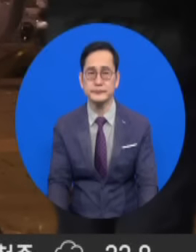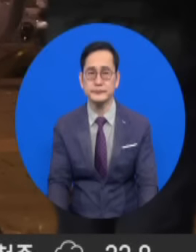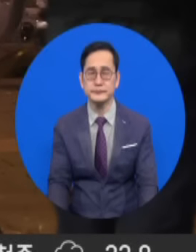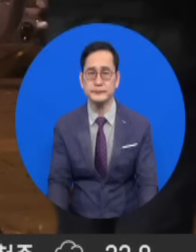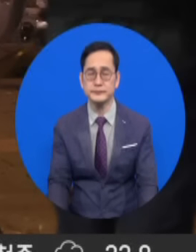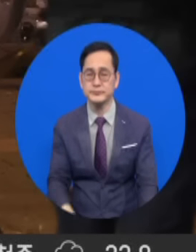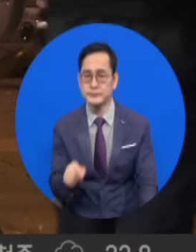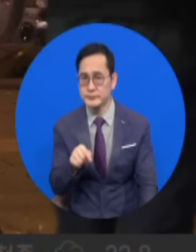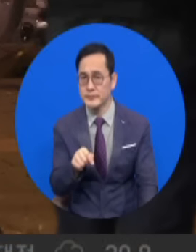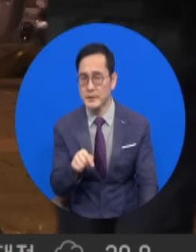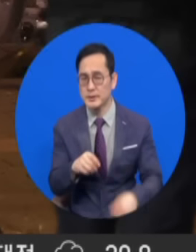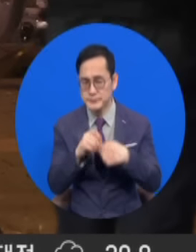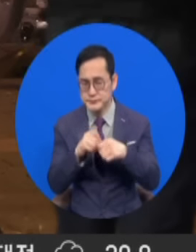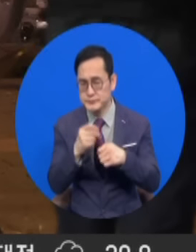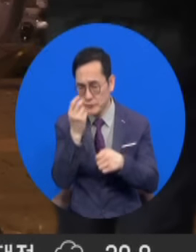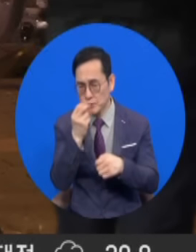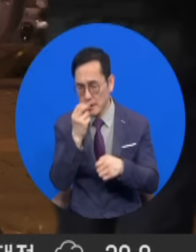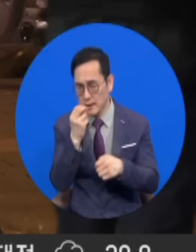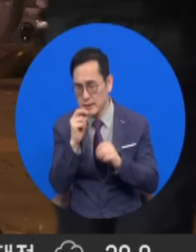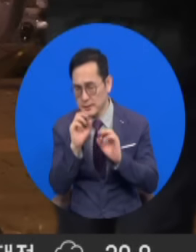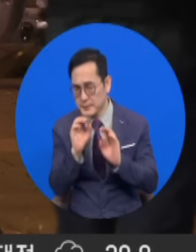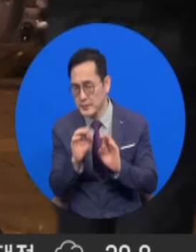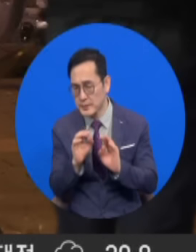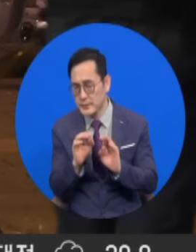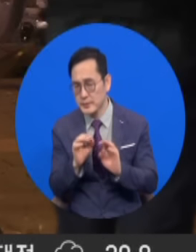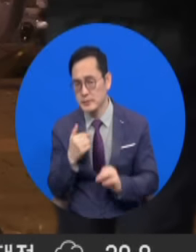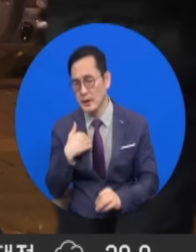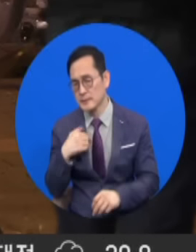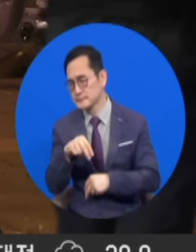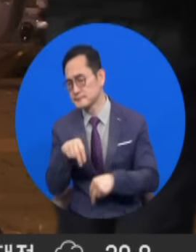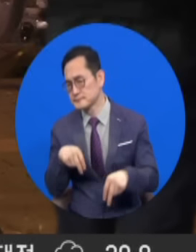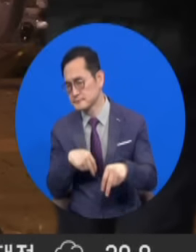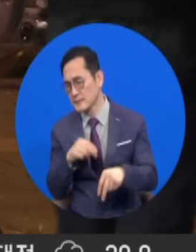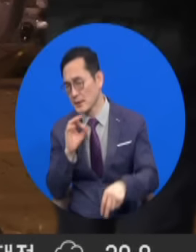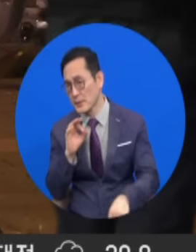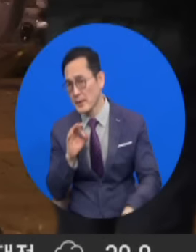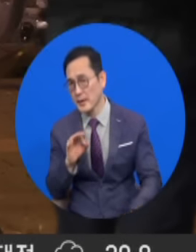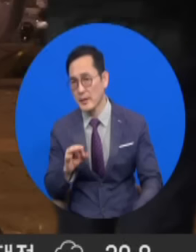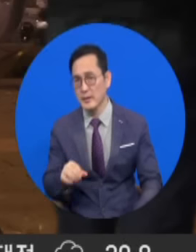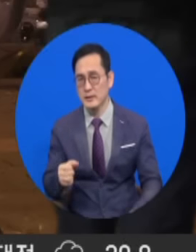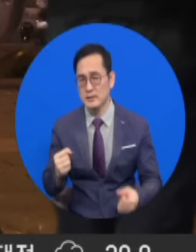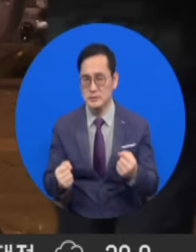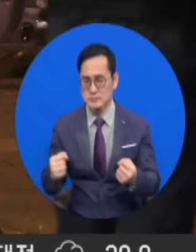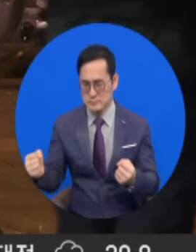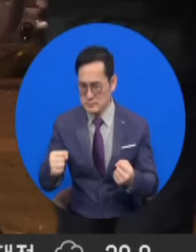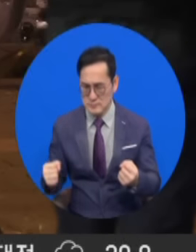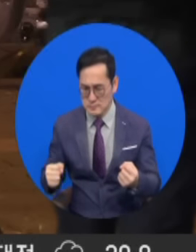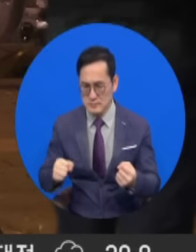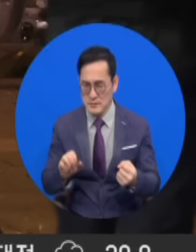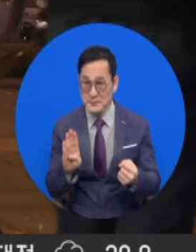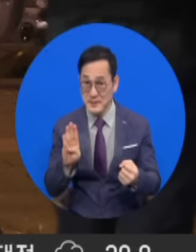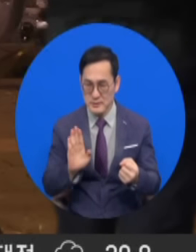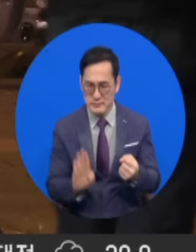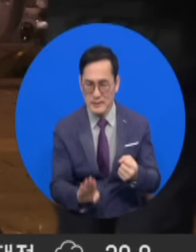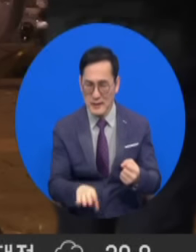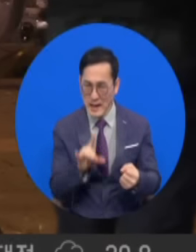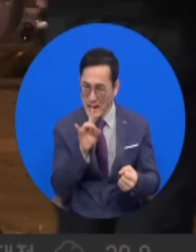그런데 여러 가지 이제 정황적인 걸 보면 이제 제어 장치가 제대로 작동이 좀 안 됐다 이런 생각이 들어요. 브레이크 말씀이시죠?